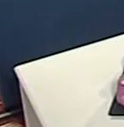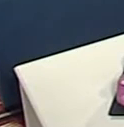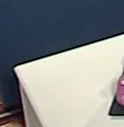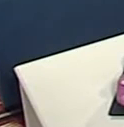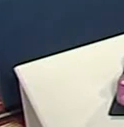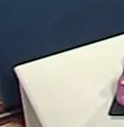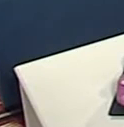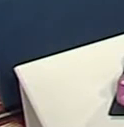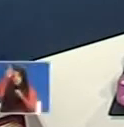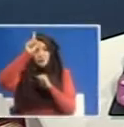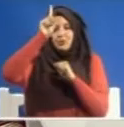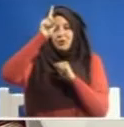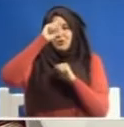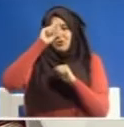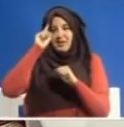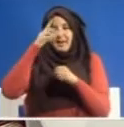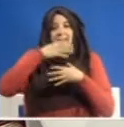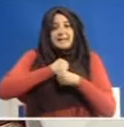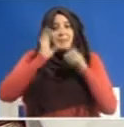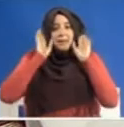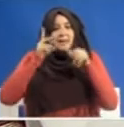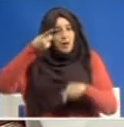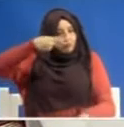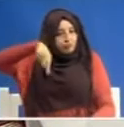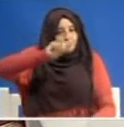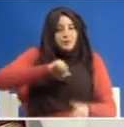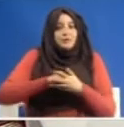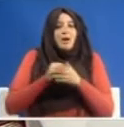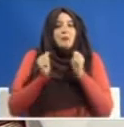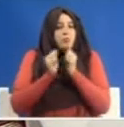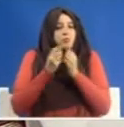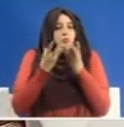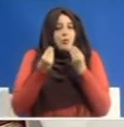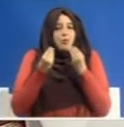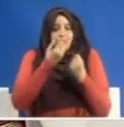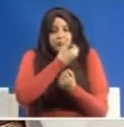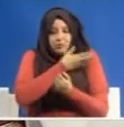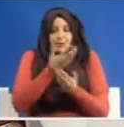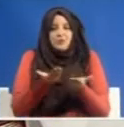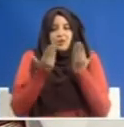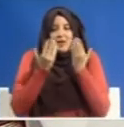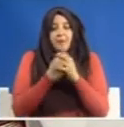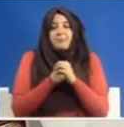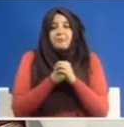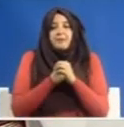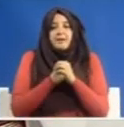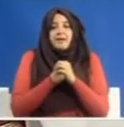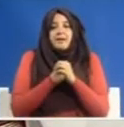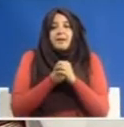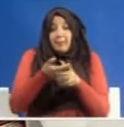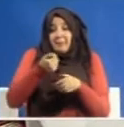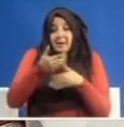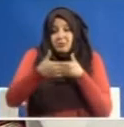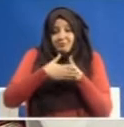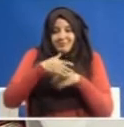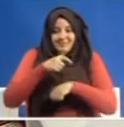الأجر والمغفرة والثواب. برنامجكم هل سألوا دقائق معدودة تفصلنا عن نهاية هذا المباشر. أمة الله من خشلة، من